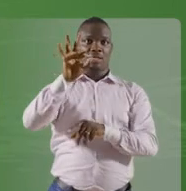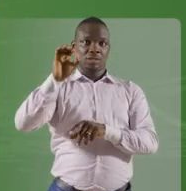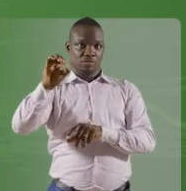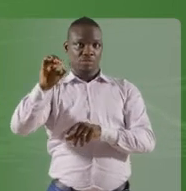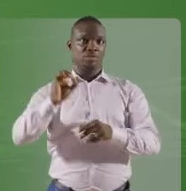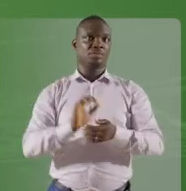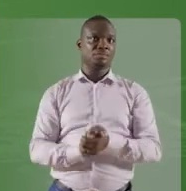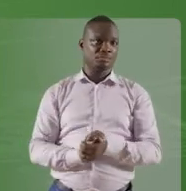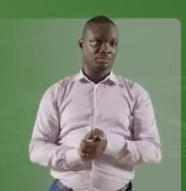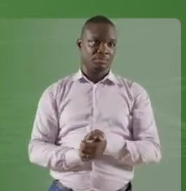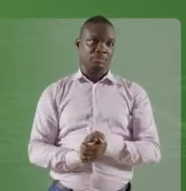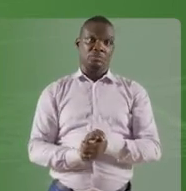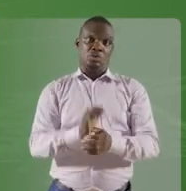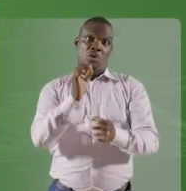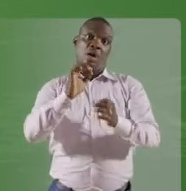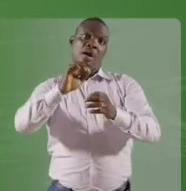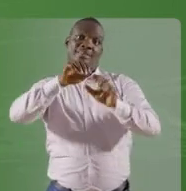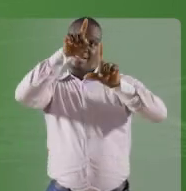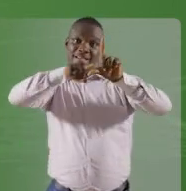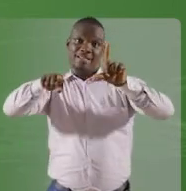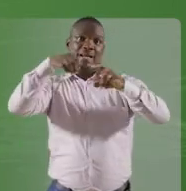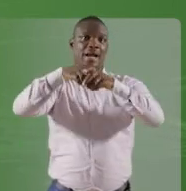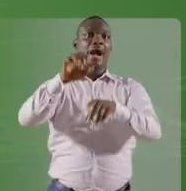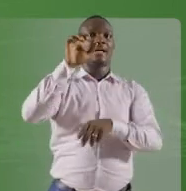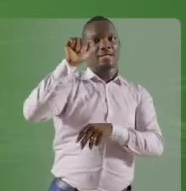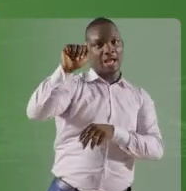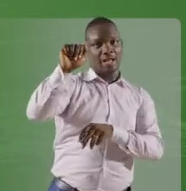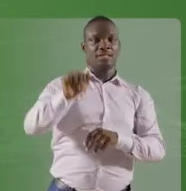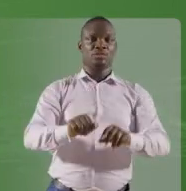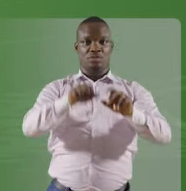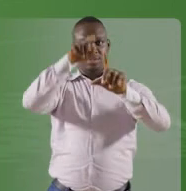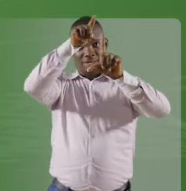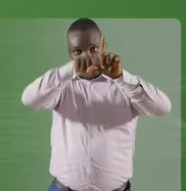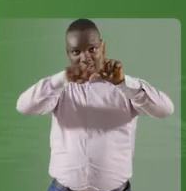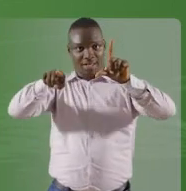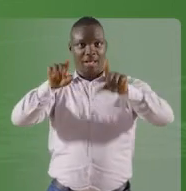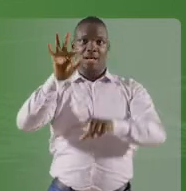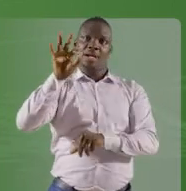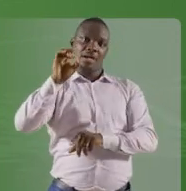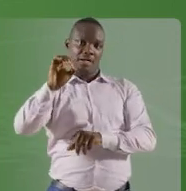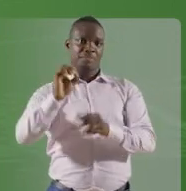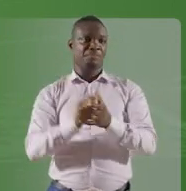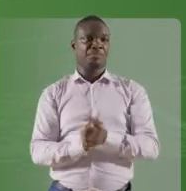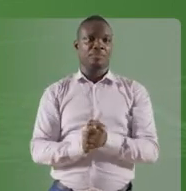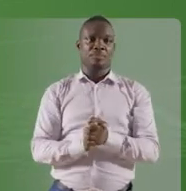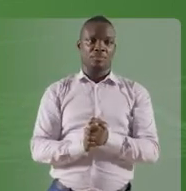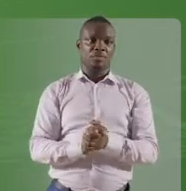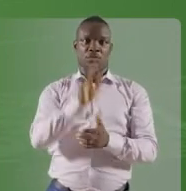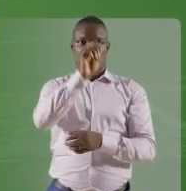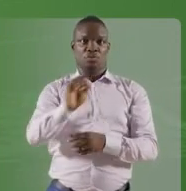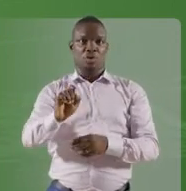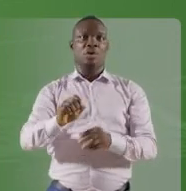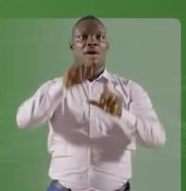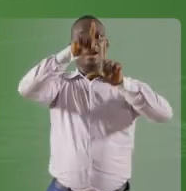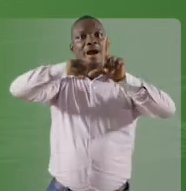en A, alors l'angle en A sera un angle droit. Il aura donc pour mesure en angle non orienté